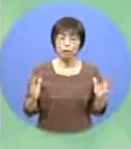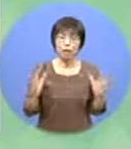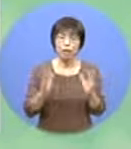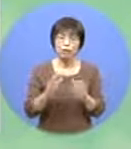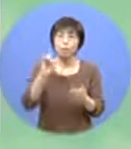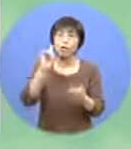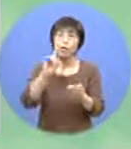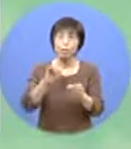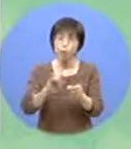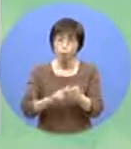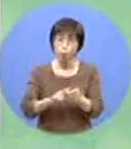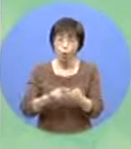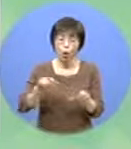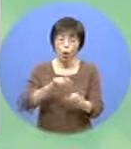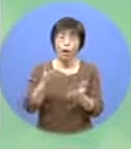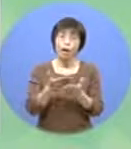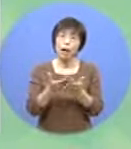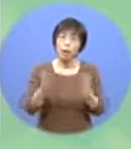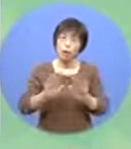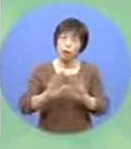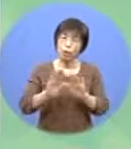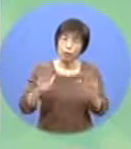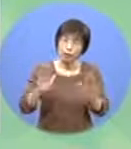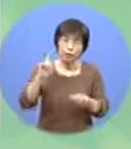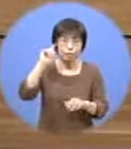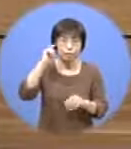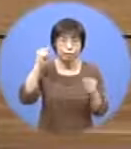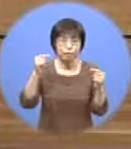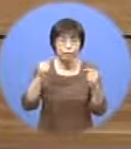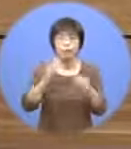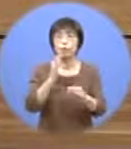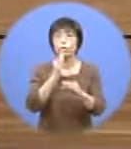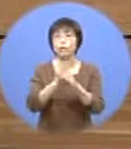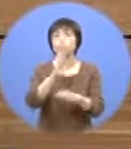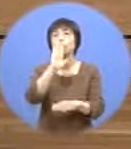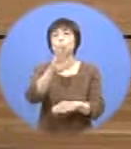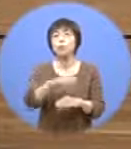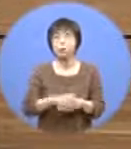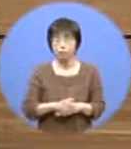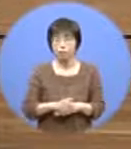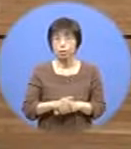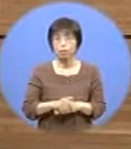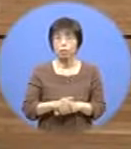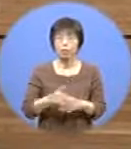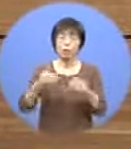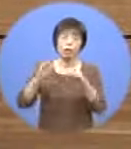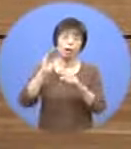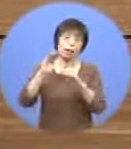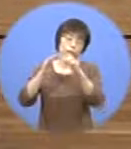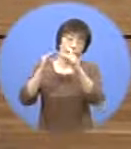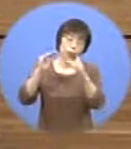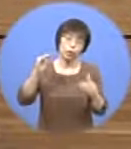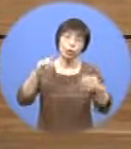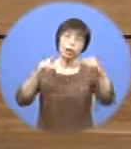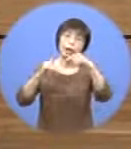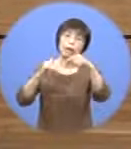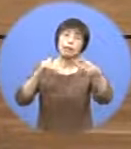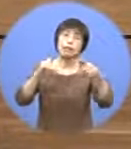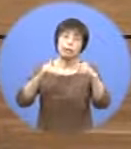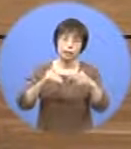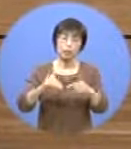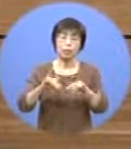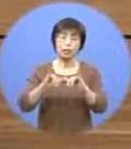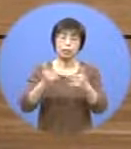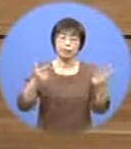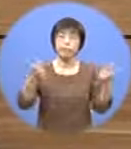てコミュニティカフェの開設を検討中です。和歌山県の中山間地では人口の減少に